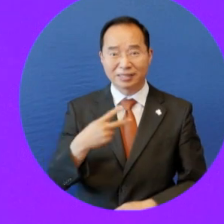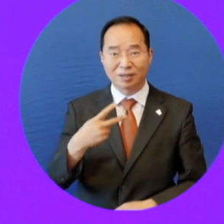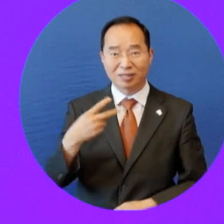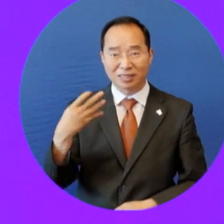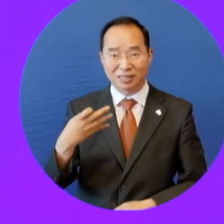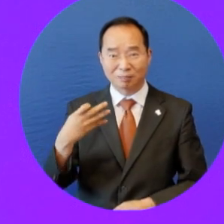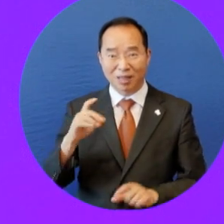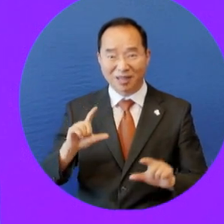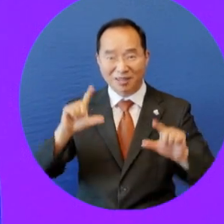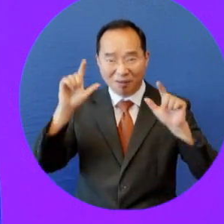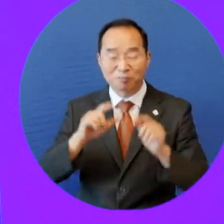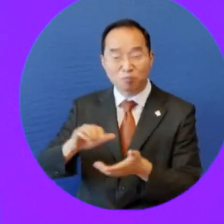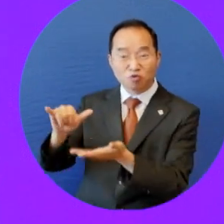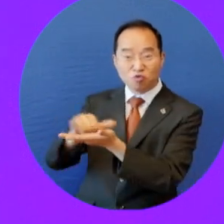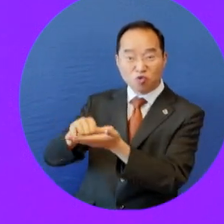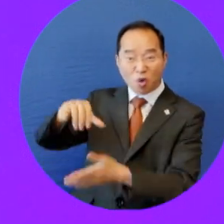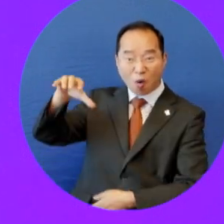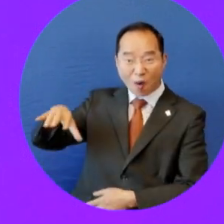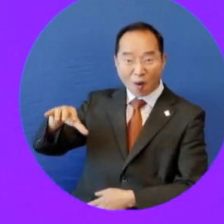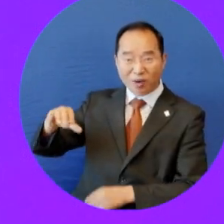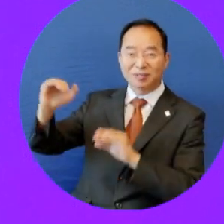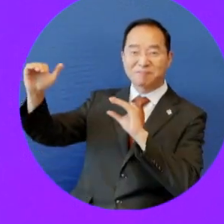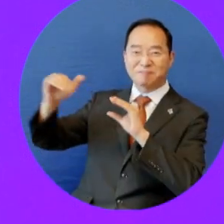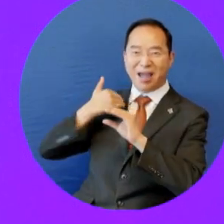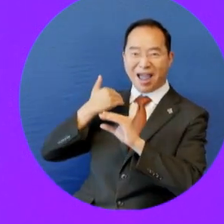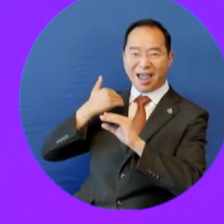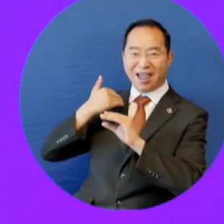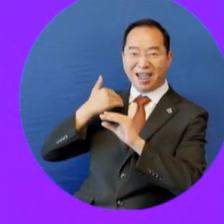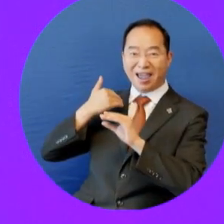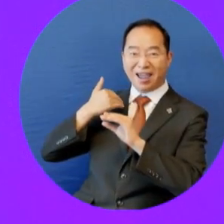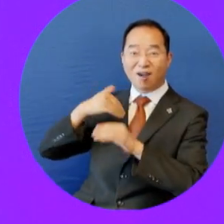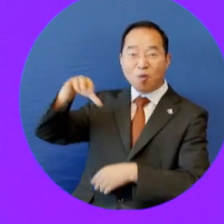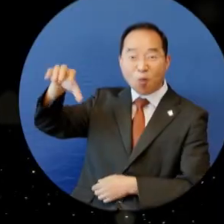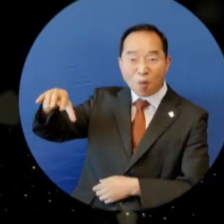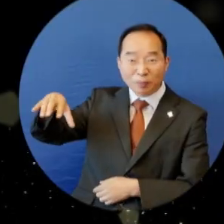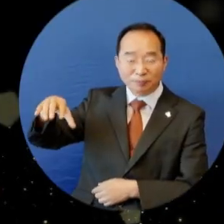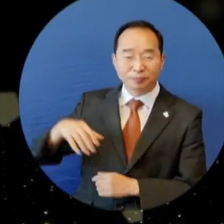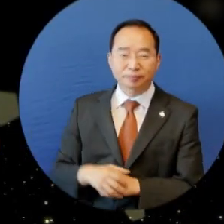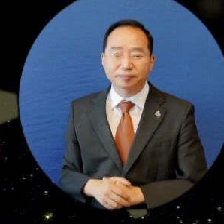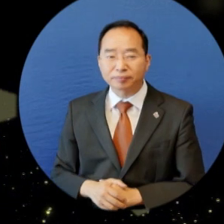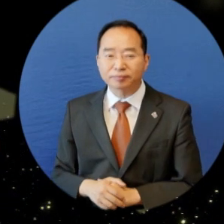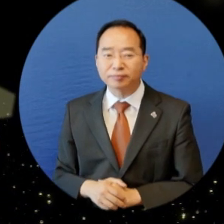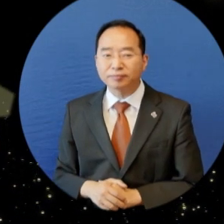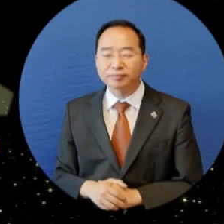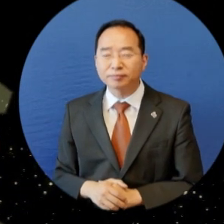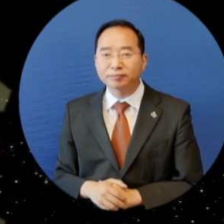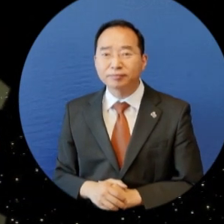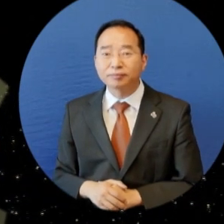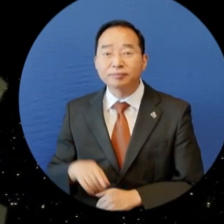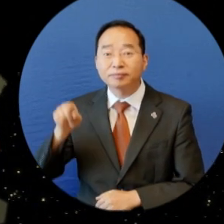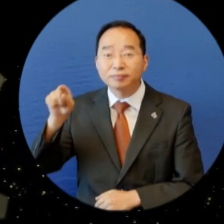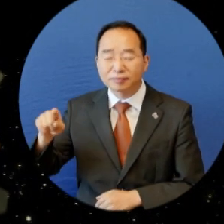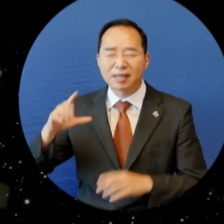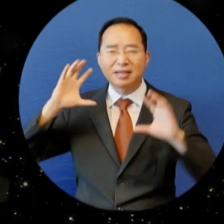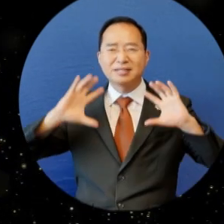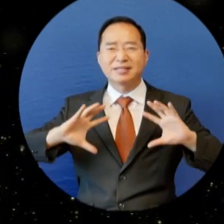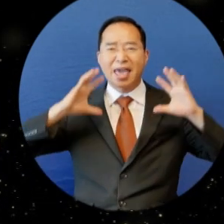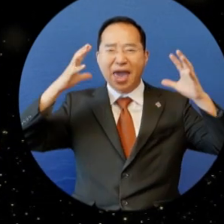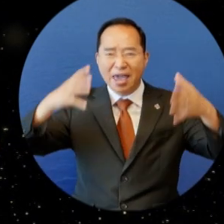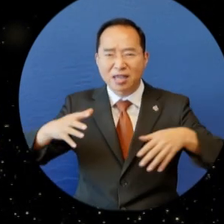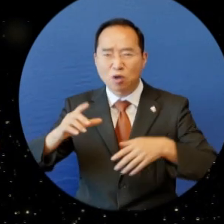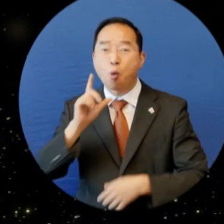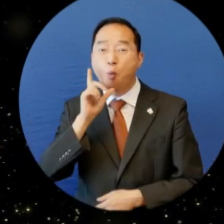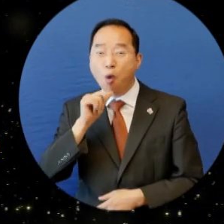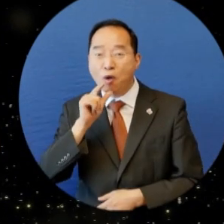날 2014년 저에게 뉴욕 맨해튼에서 메일이 한 통 왔습니다. 미틀리스 먼데이 USA라는 곳이었는데요.